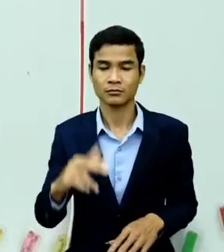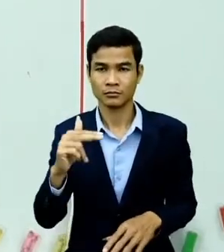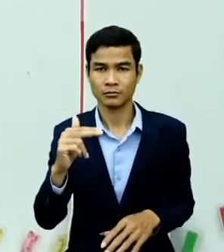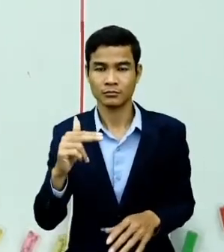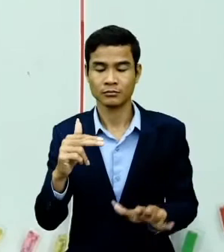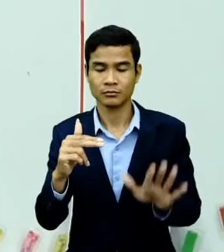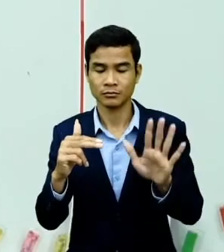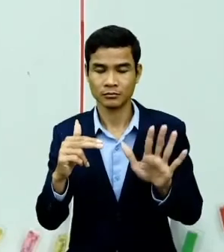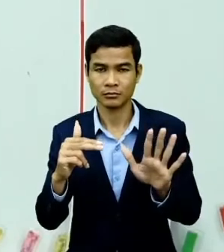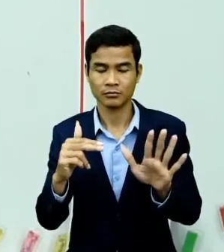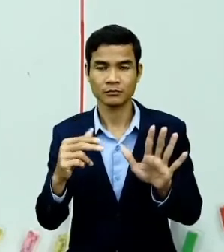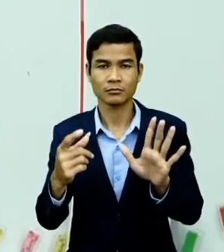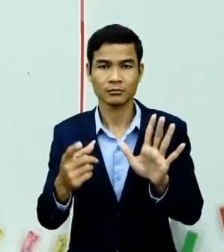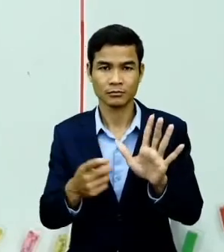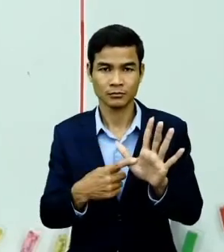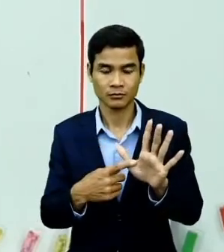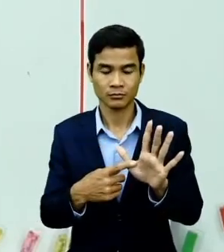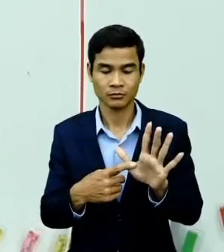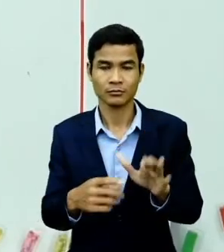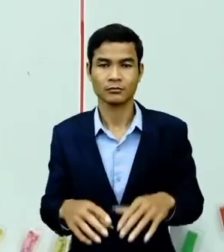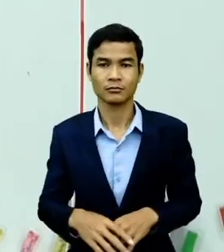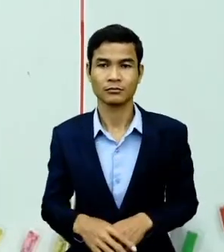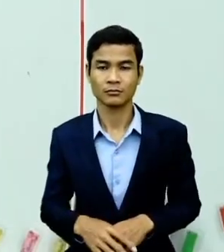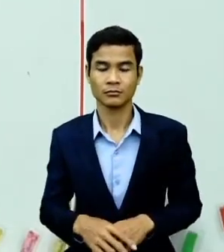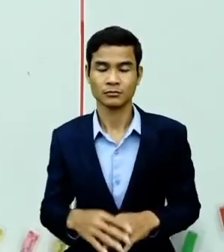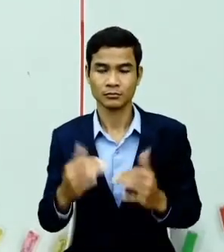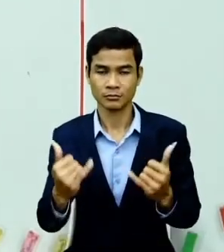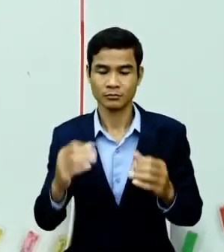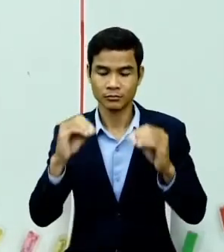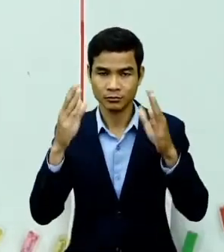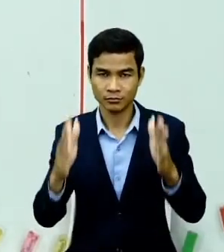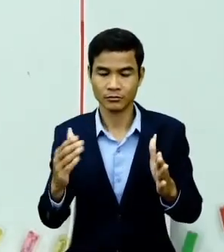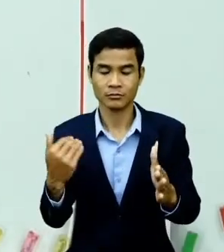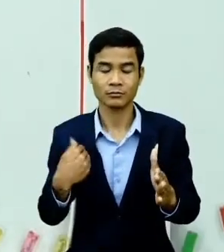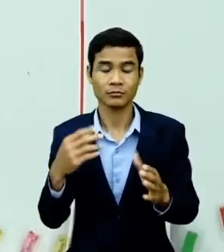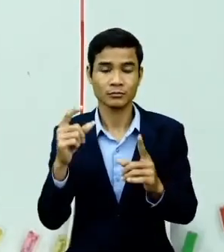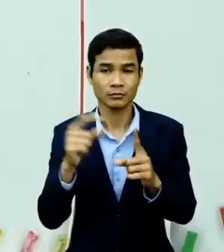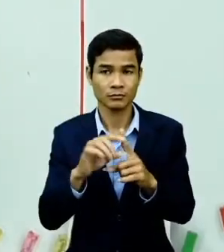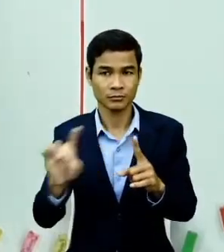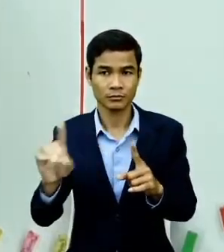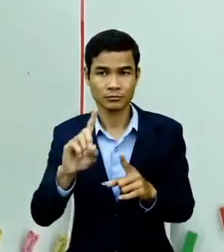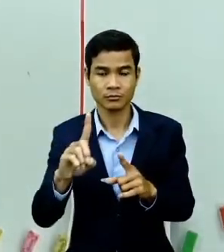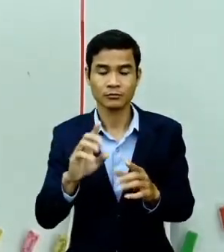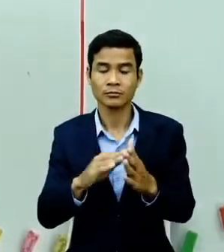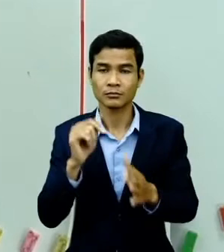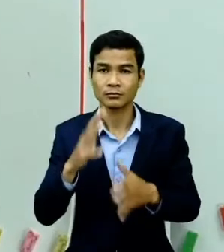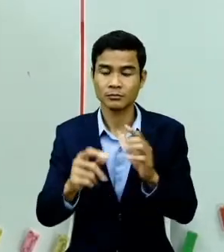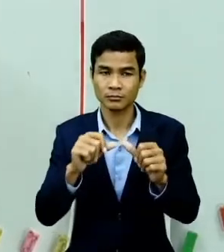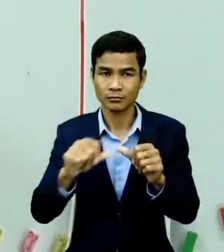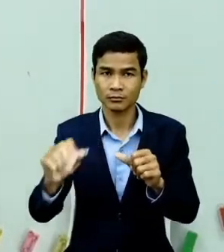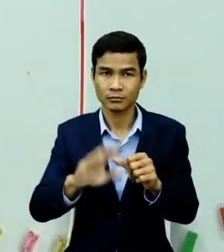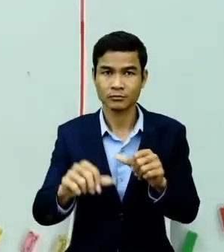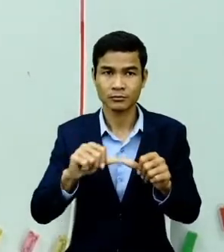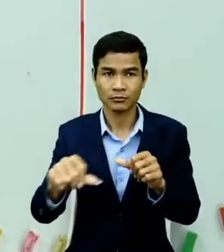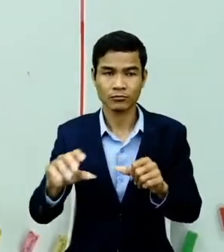តអ៊ីតចាឥឡូវអ្នកគ្រូនៅសោះព្យាងមួយទៀតកូនកូនត្រៀមខ្លួនអានព្យាងមួយទៀតជាប